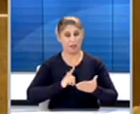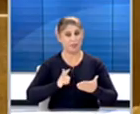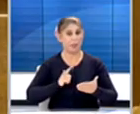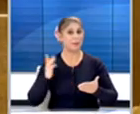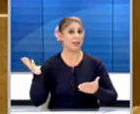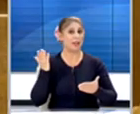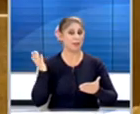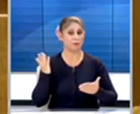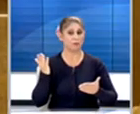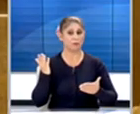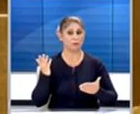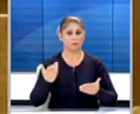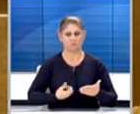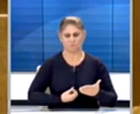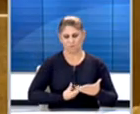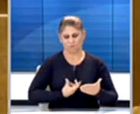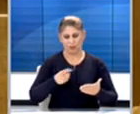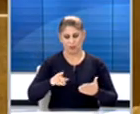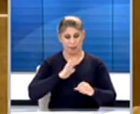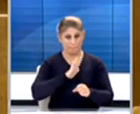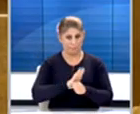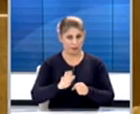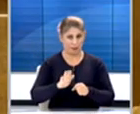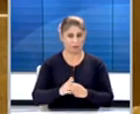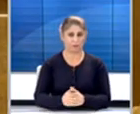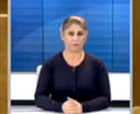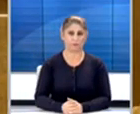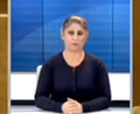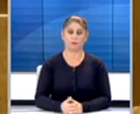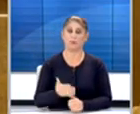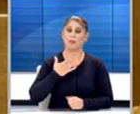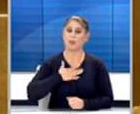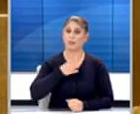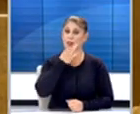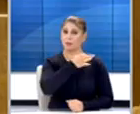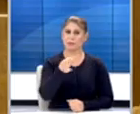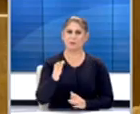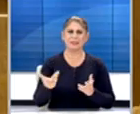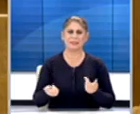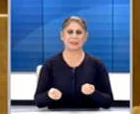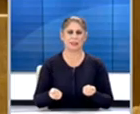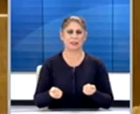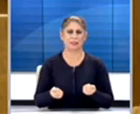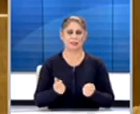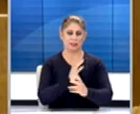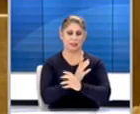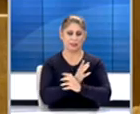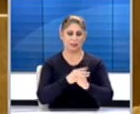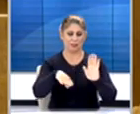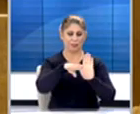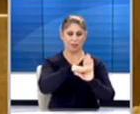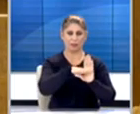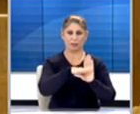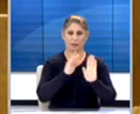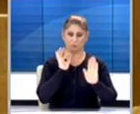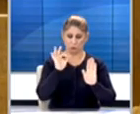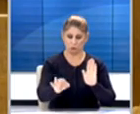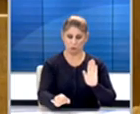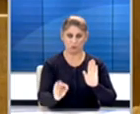ότι θα την αισθάνεται αυτή την επάρκεια. Θα θέλαμε να μας πει τι θα κάνει και με την εισαγγελική διάταξη που έχει φτάσει στη